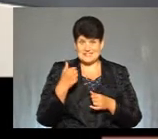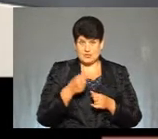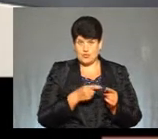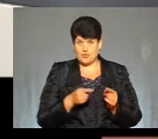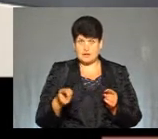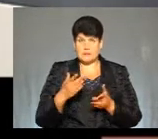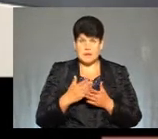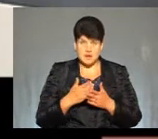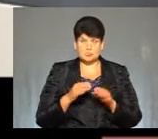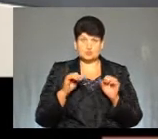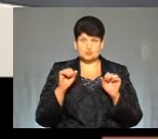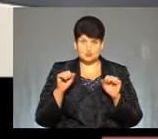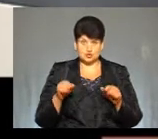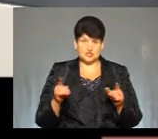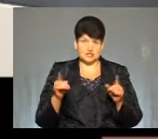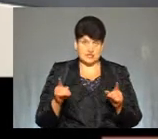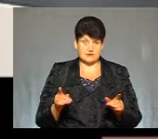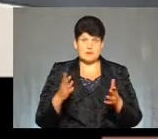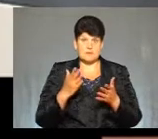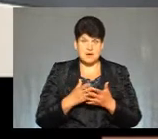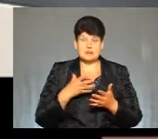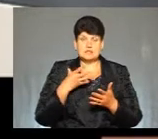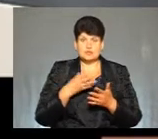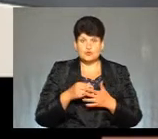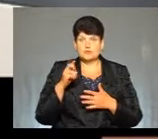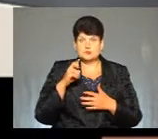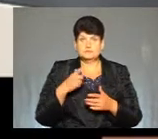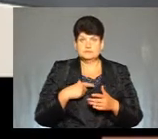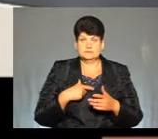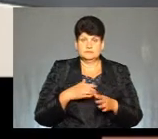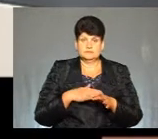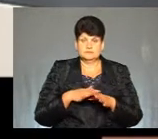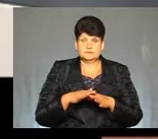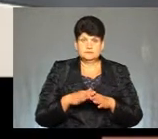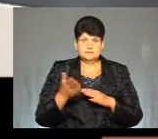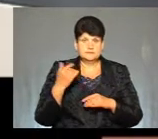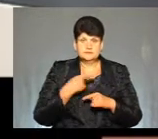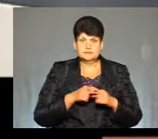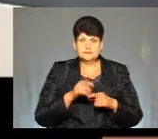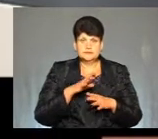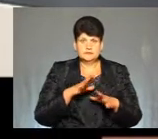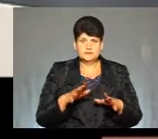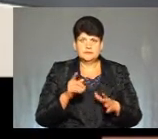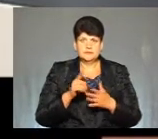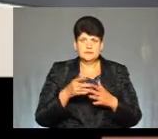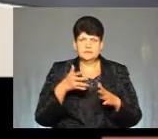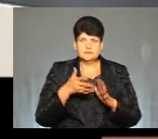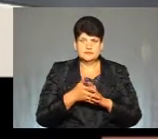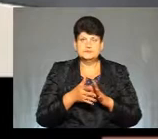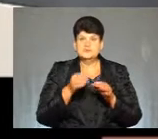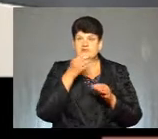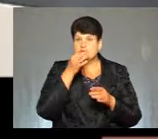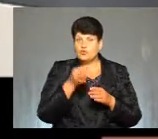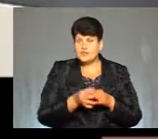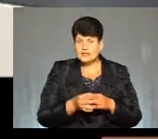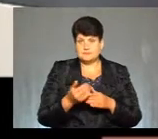маємо вікно можливостей мати свою державу і реалізуватися. Перед цим ми цього не мали. Ми повинні розуміти відповідальність перед